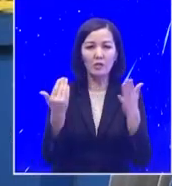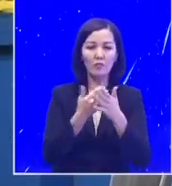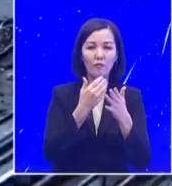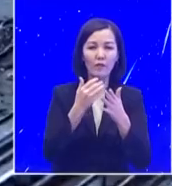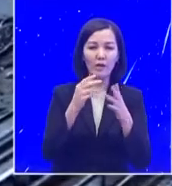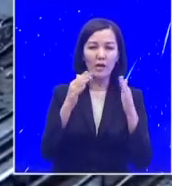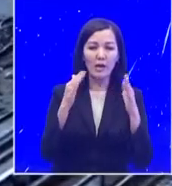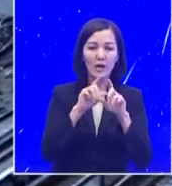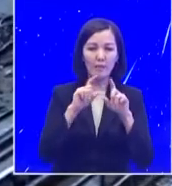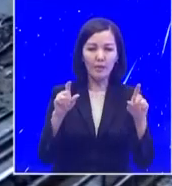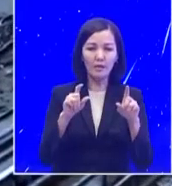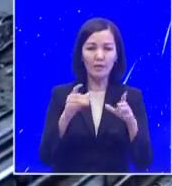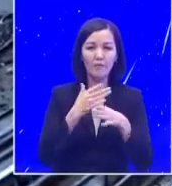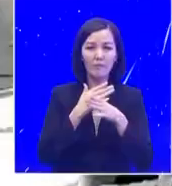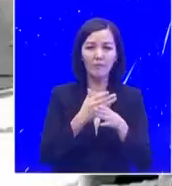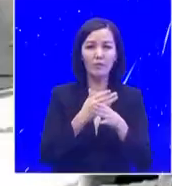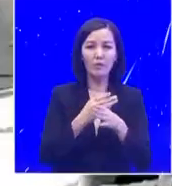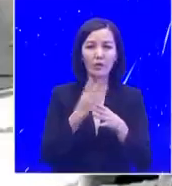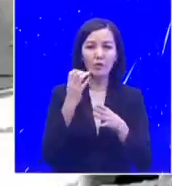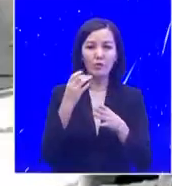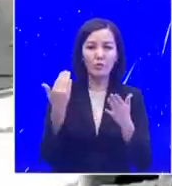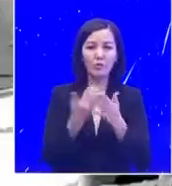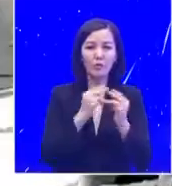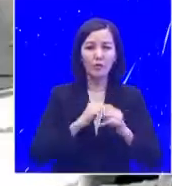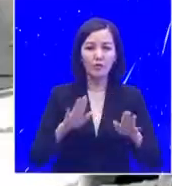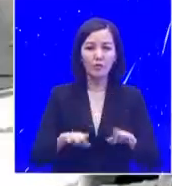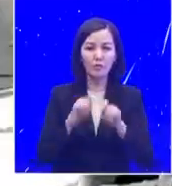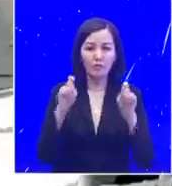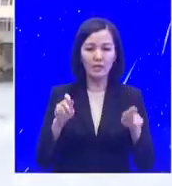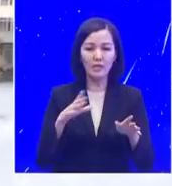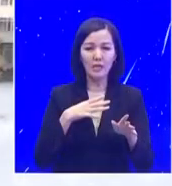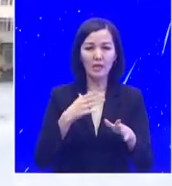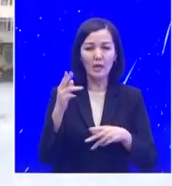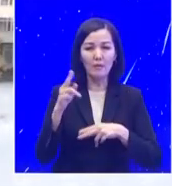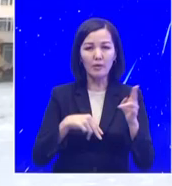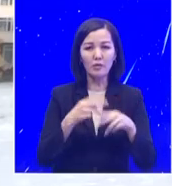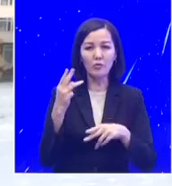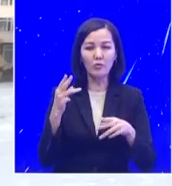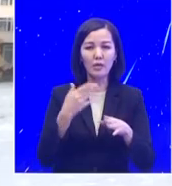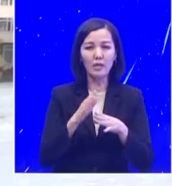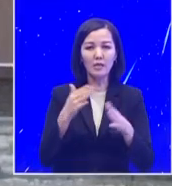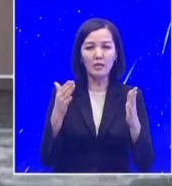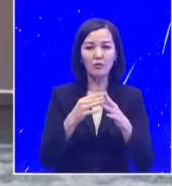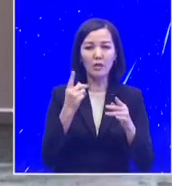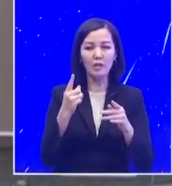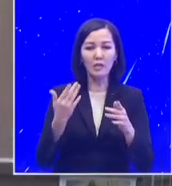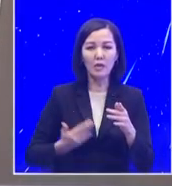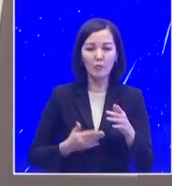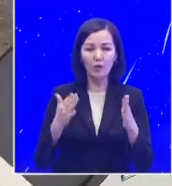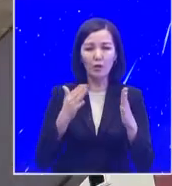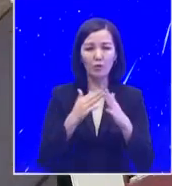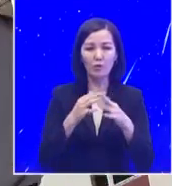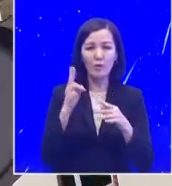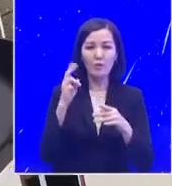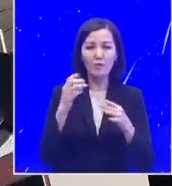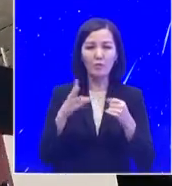объектов, за счет чего создано более 400 новых рабочих мест. Построены 3 кредитных дома, 1 коммунальный и более